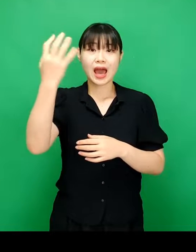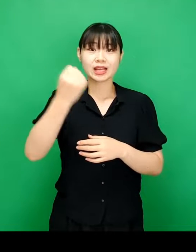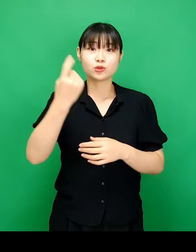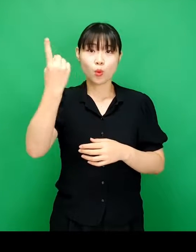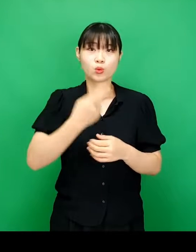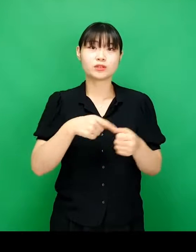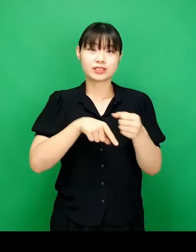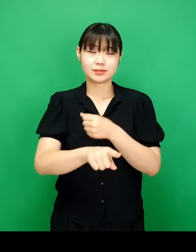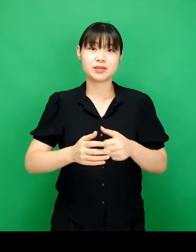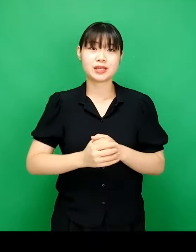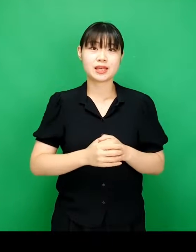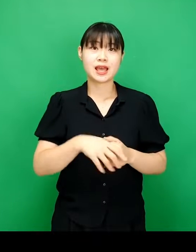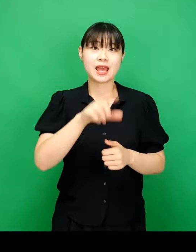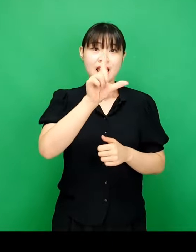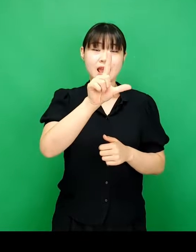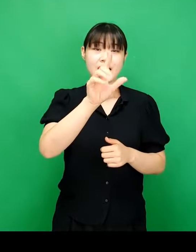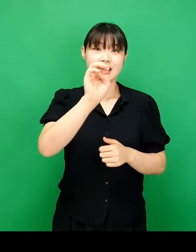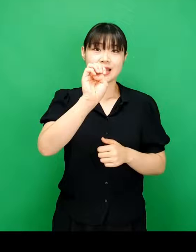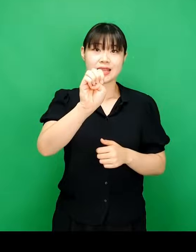2개 가져온다는 뜻입니다.